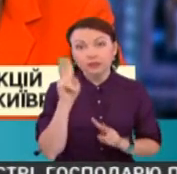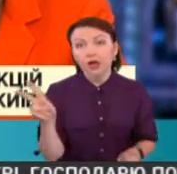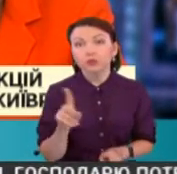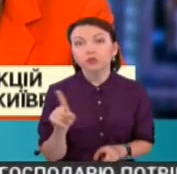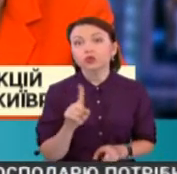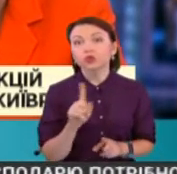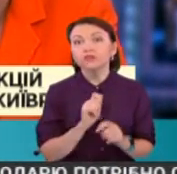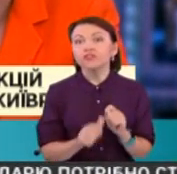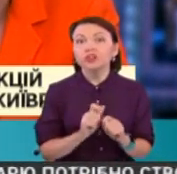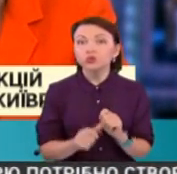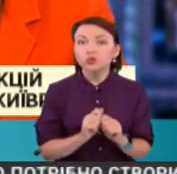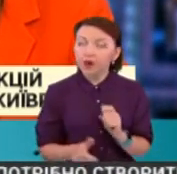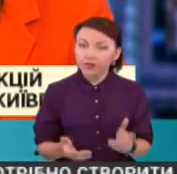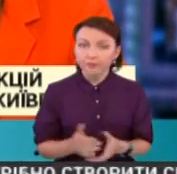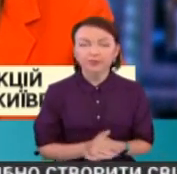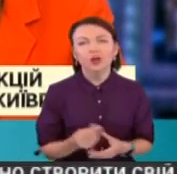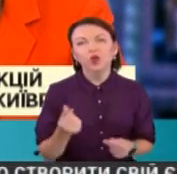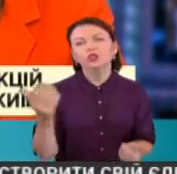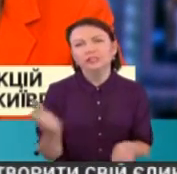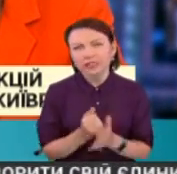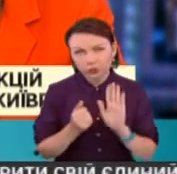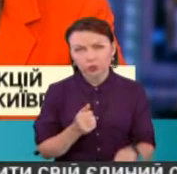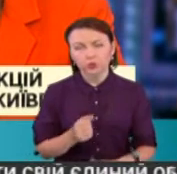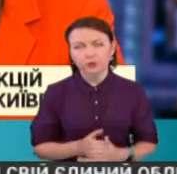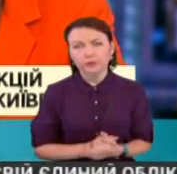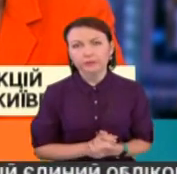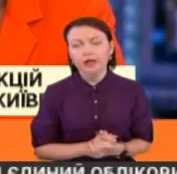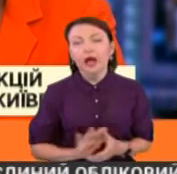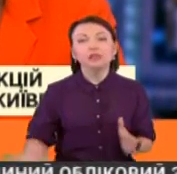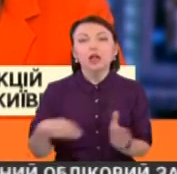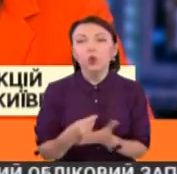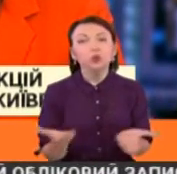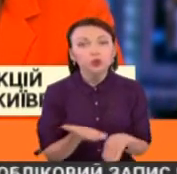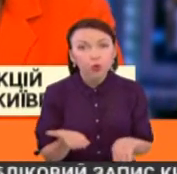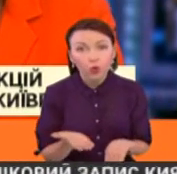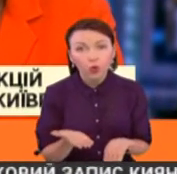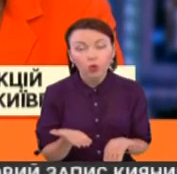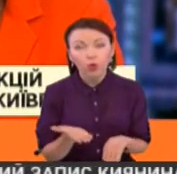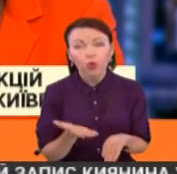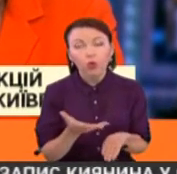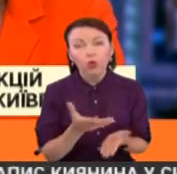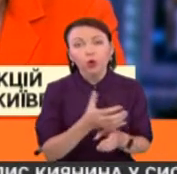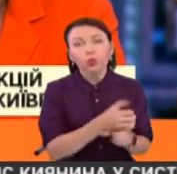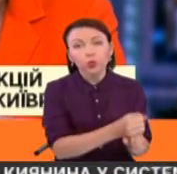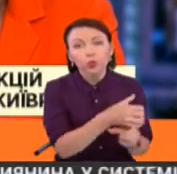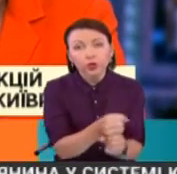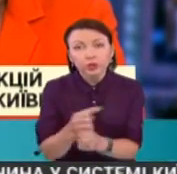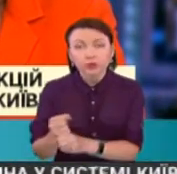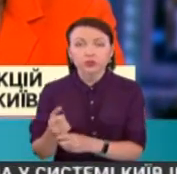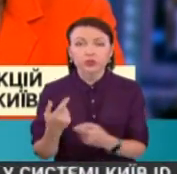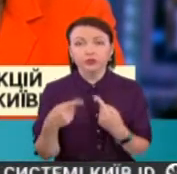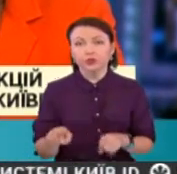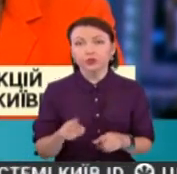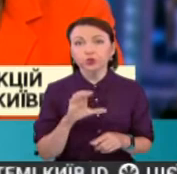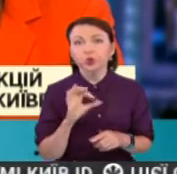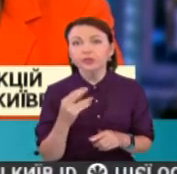щодо фінансування тут. Кошти знайдуть, але за рахунок чого? вирішують з якихось інших статей, з тієї